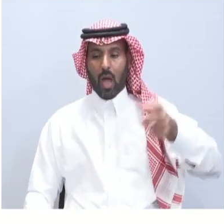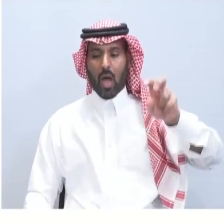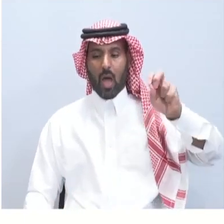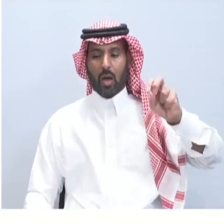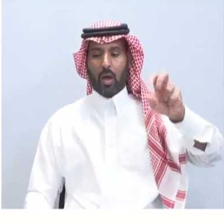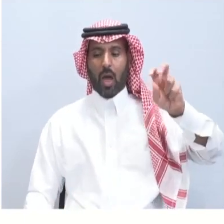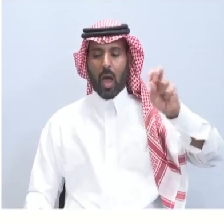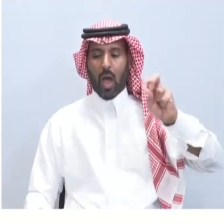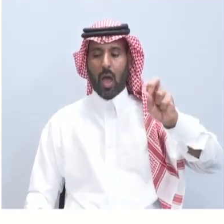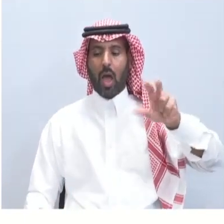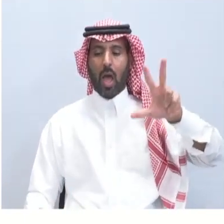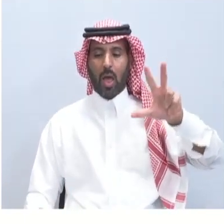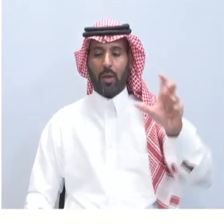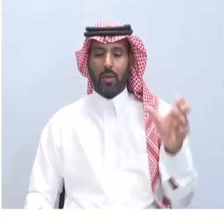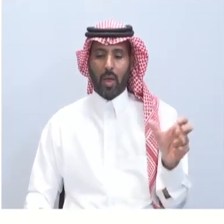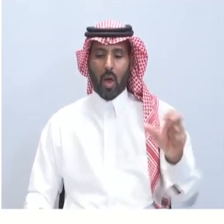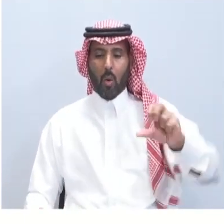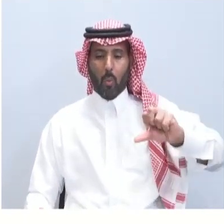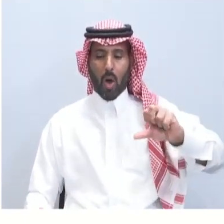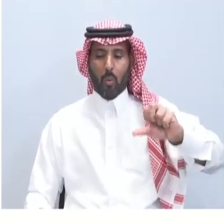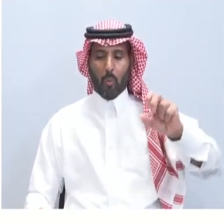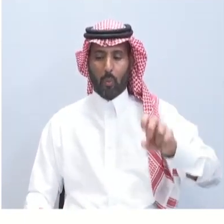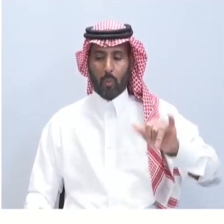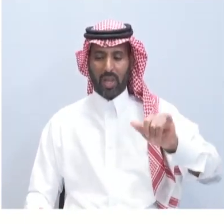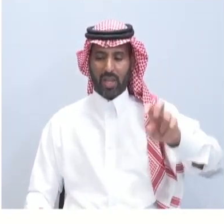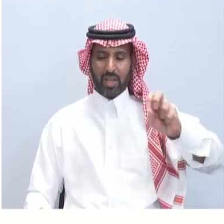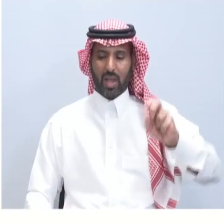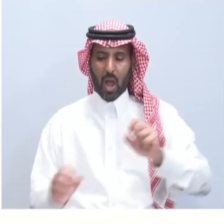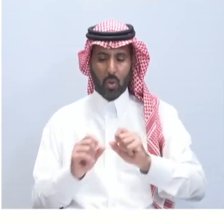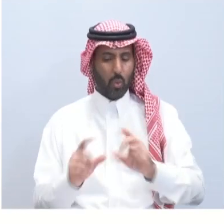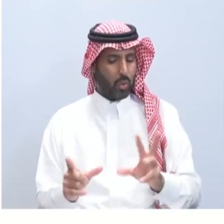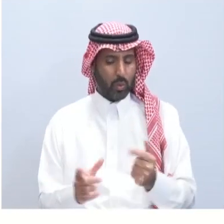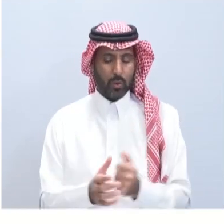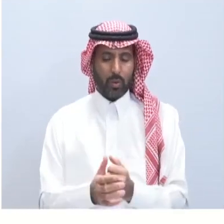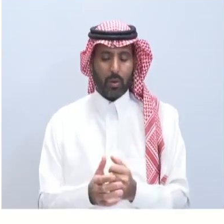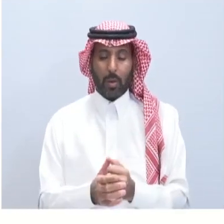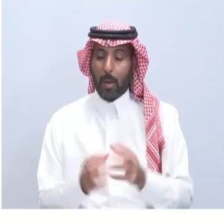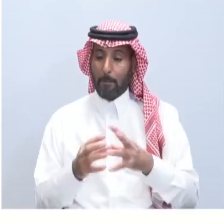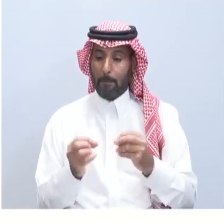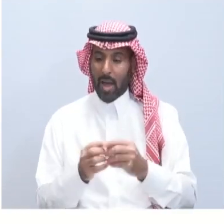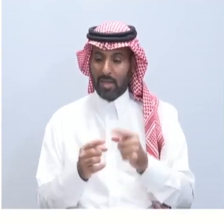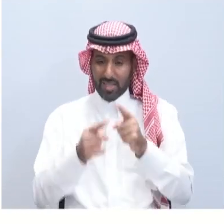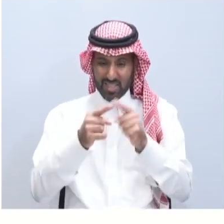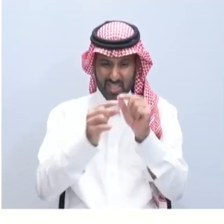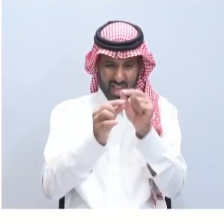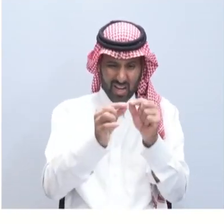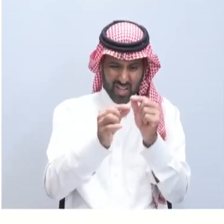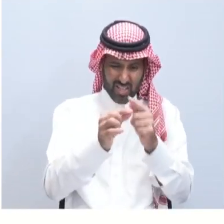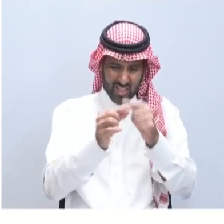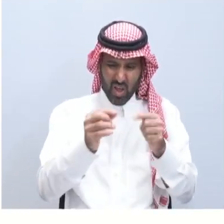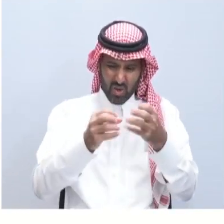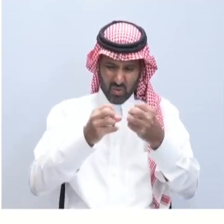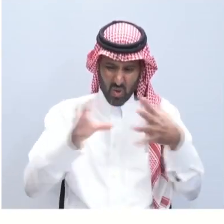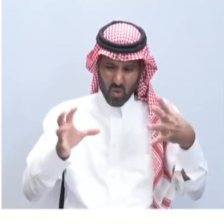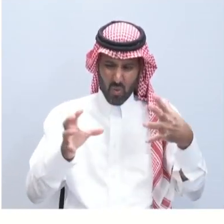تبيني كيف يتم توليد الكهرباء النوويه توضح او توضحي معنى الانشطار النووي تذكر